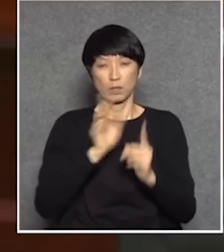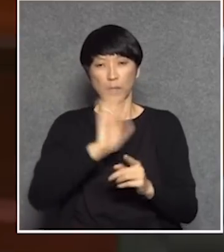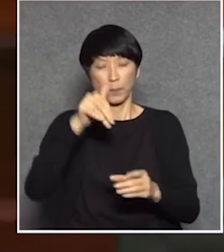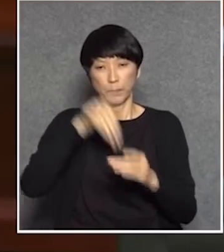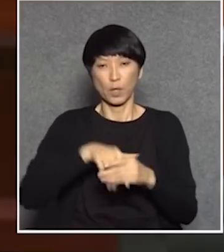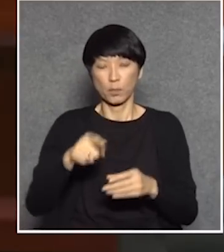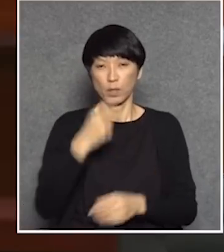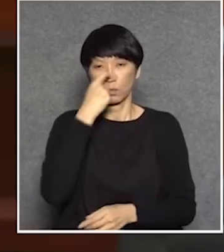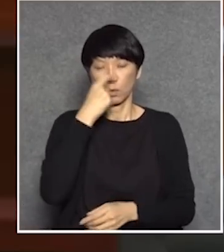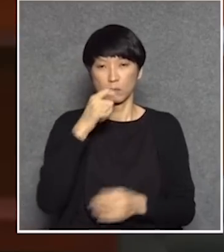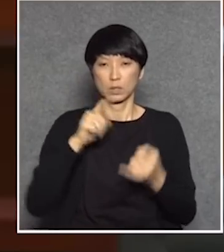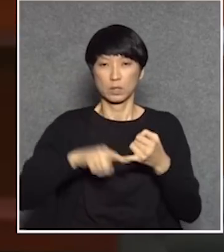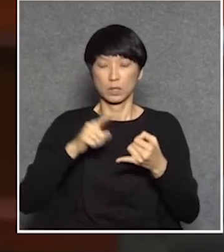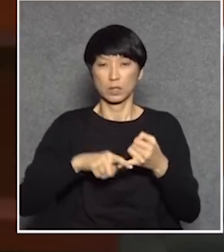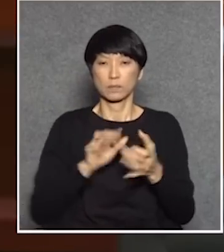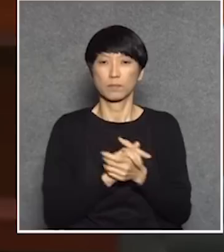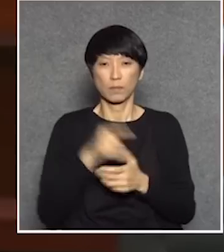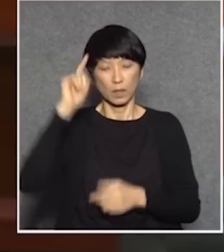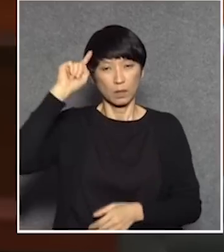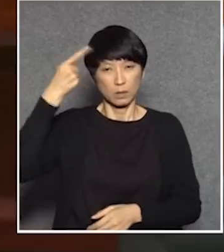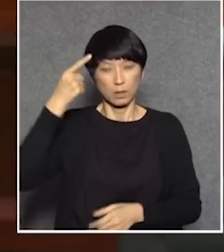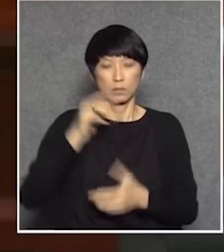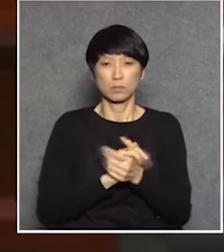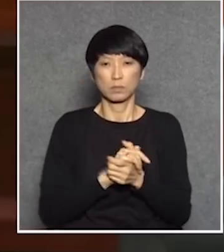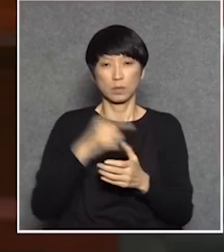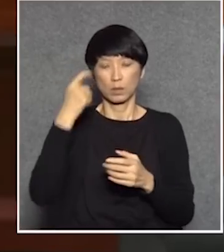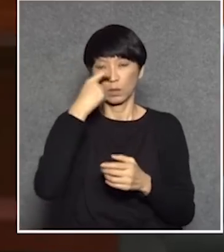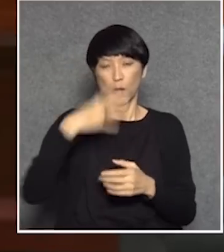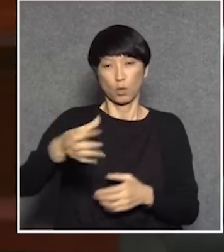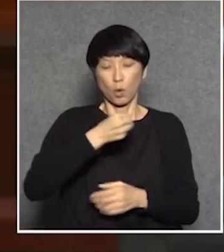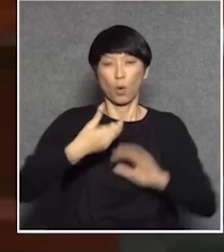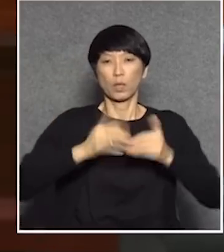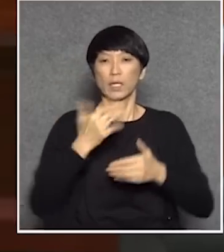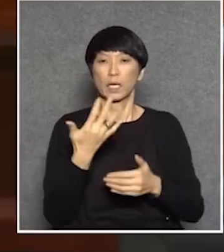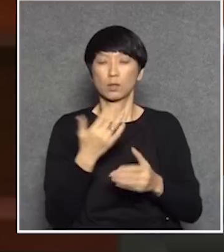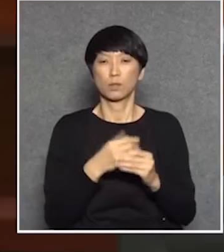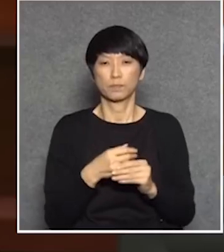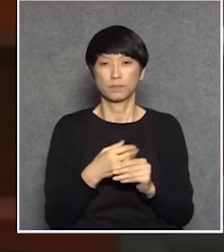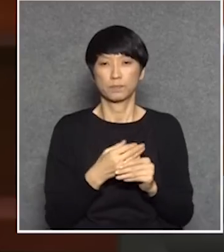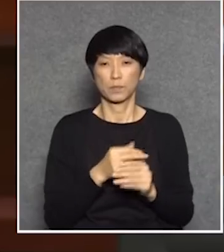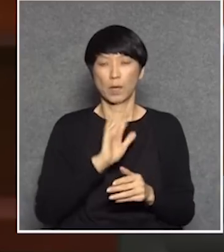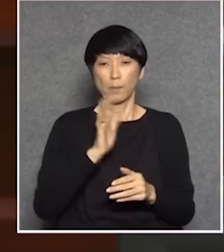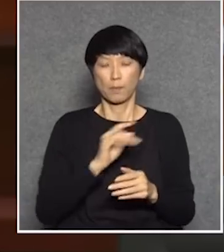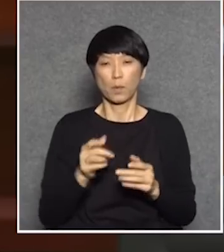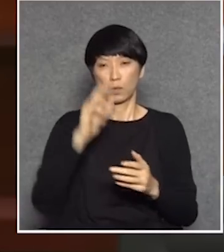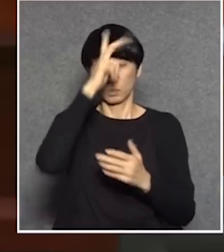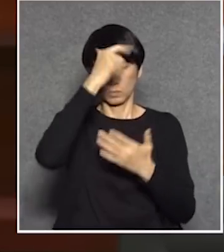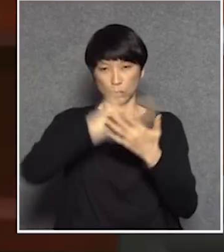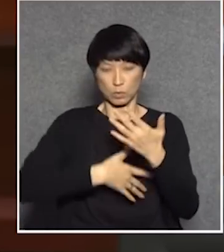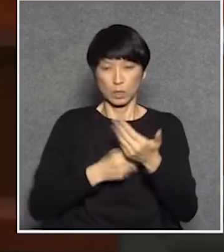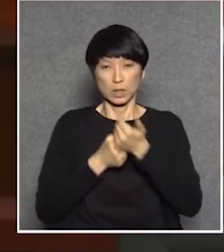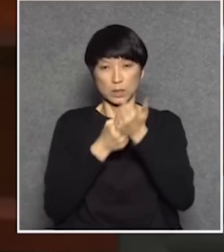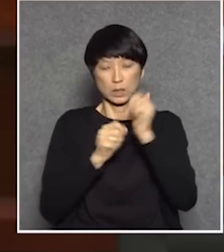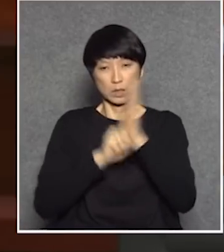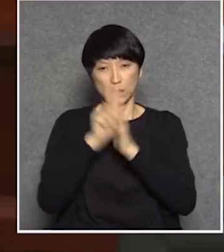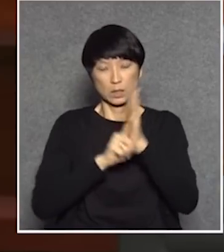只能夠將結果解讀為你明日投票梁振英可以拿到多少票，你不可以將他當成施政支持度，現在